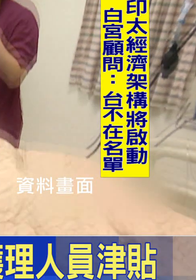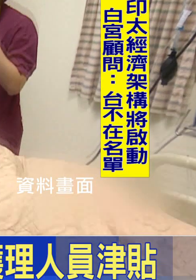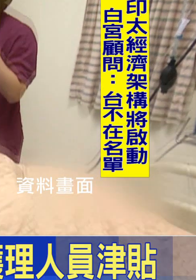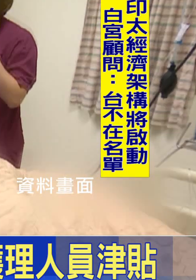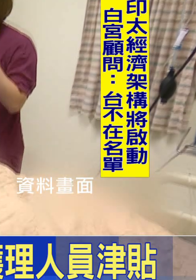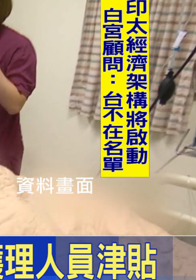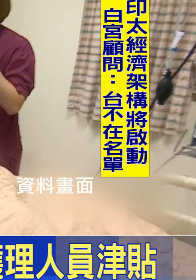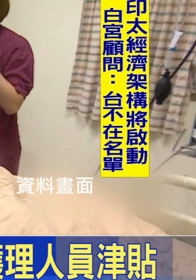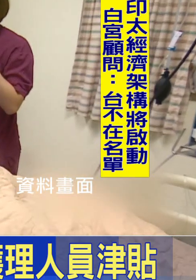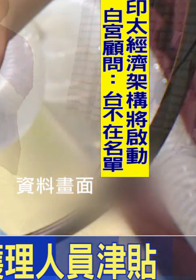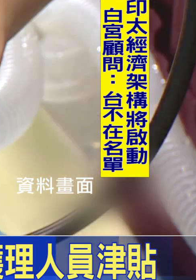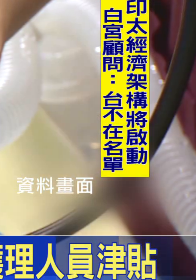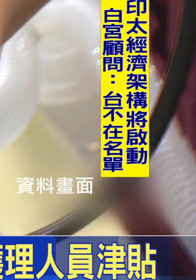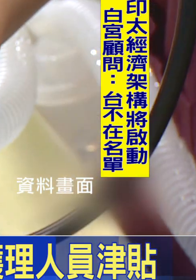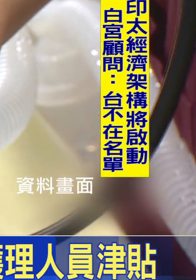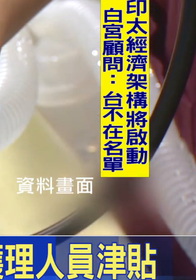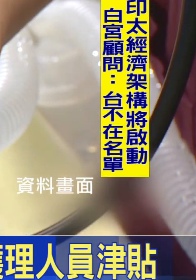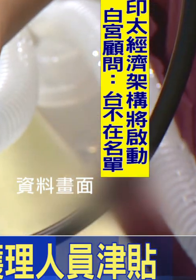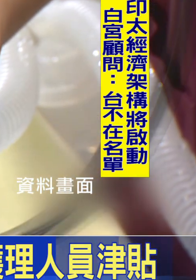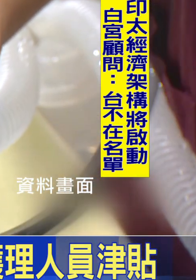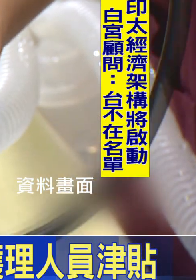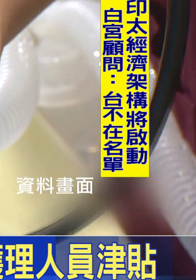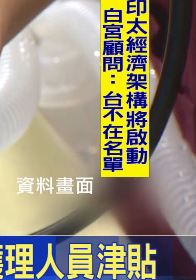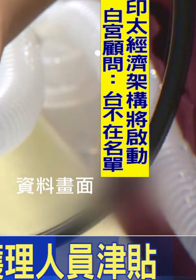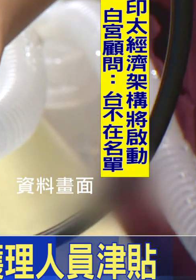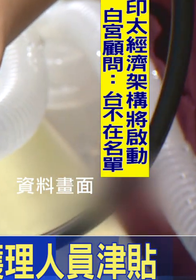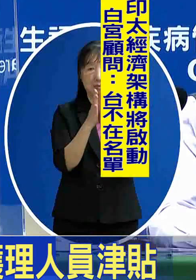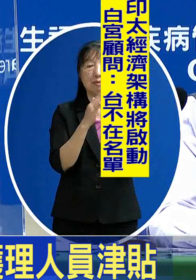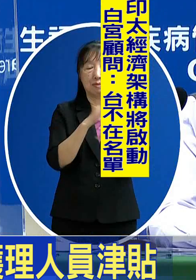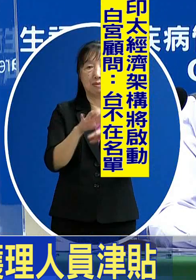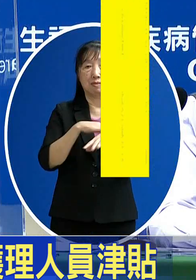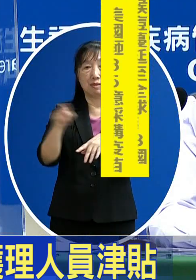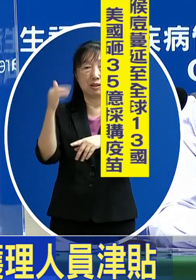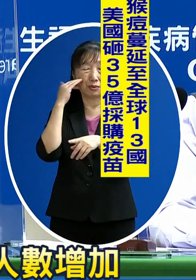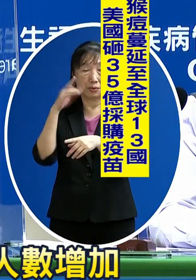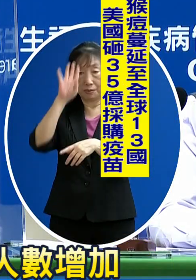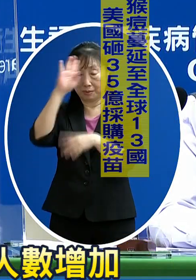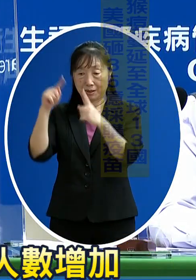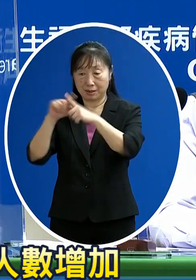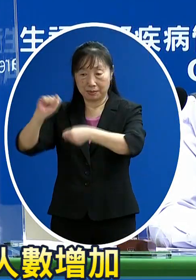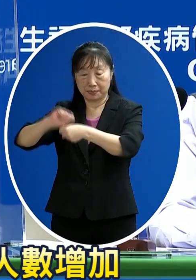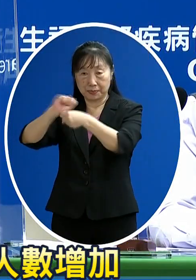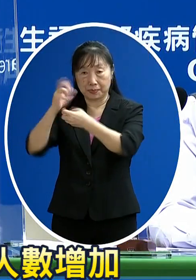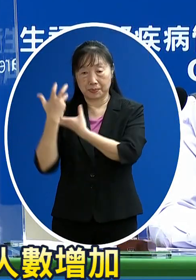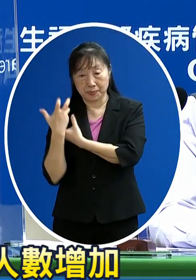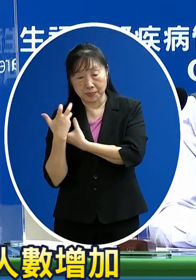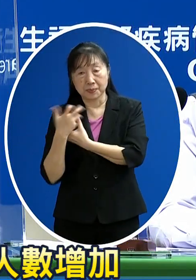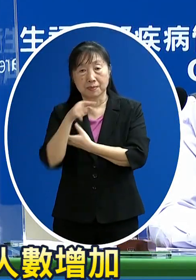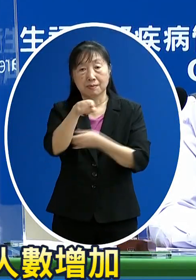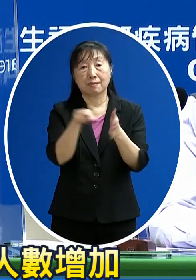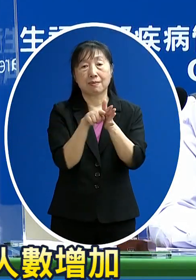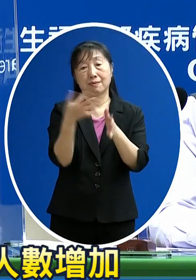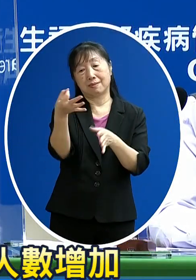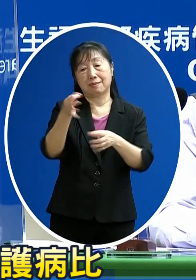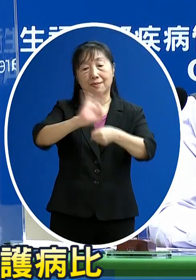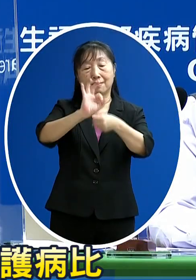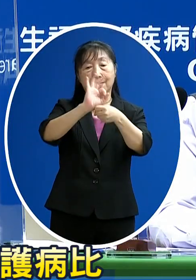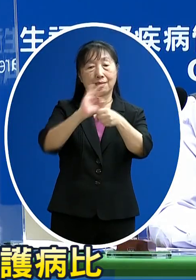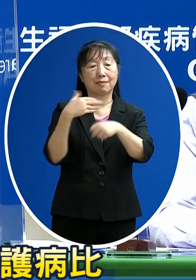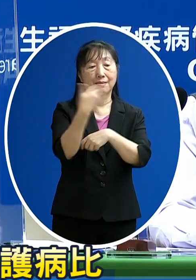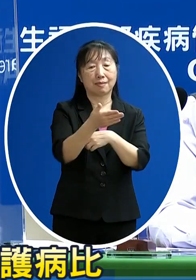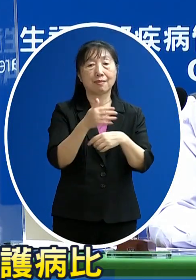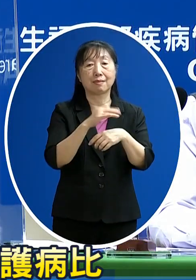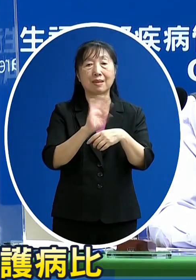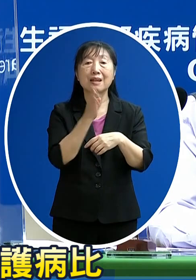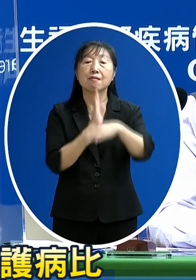加发津贴就可领1.4万元，以此类推。 我们就跟着照顾的人数来增加，但上